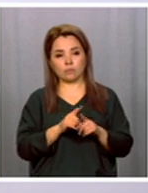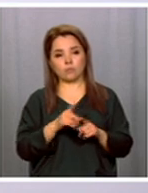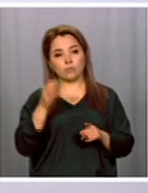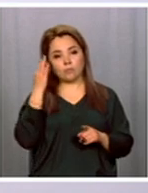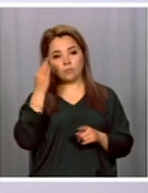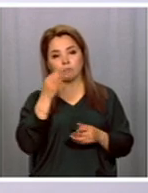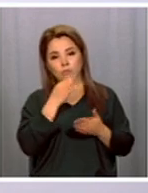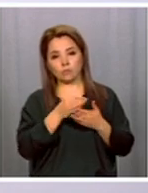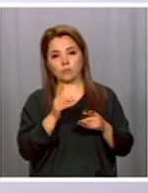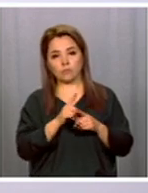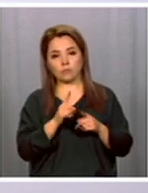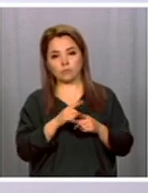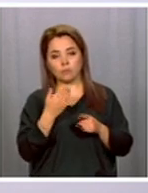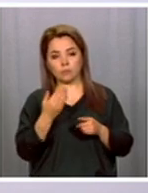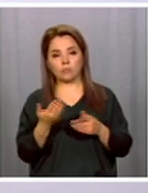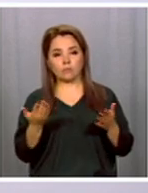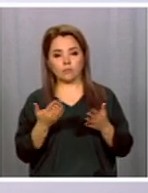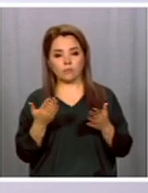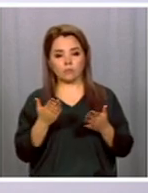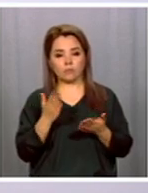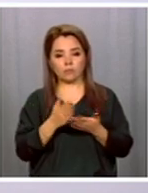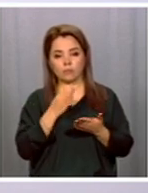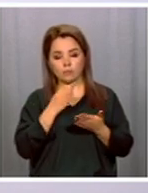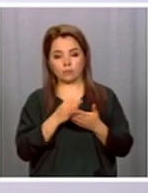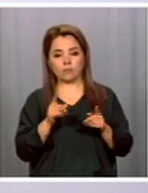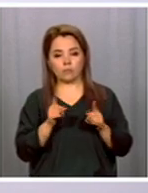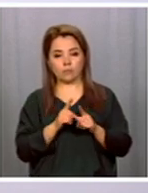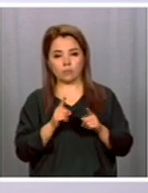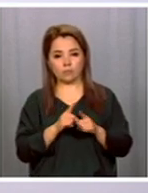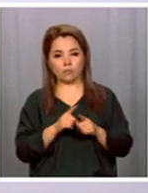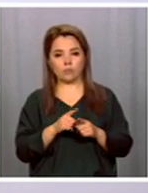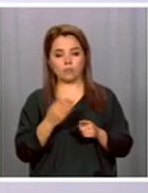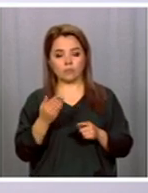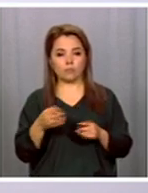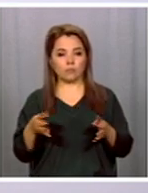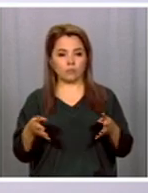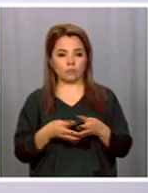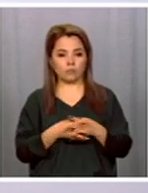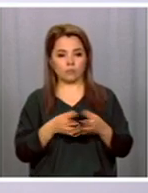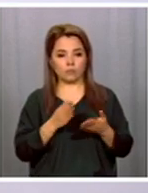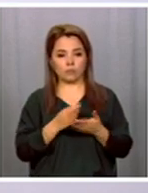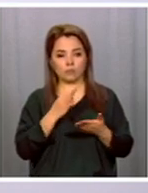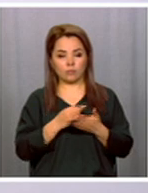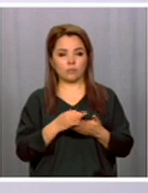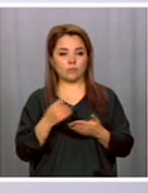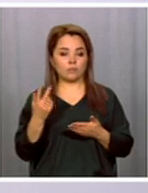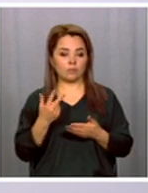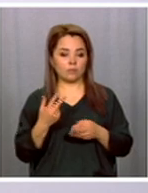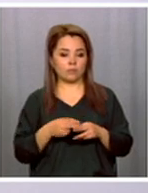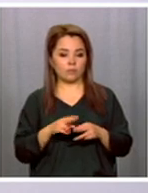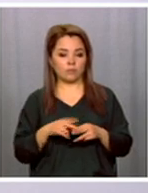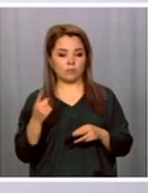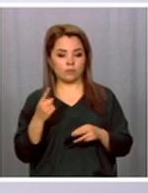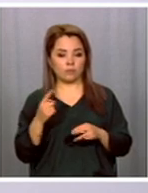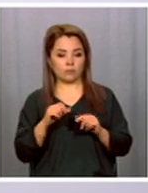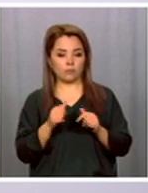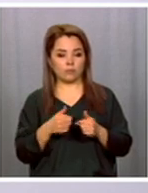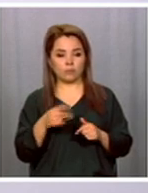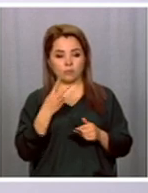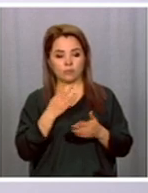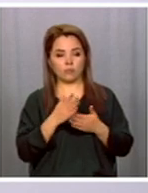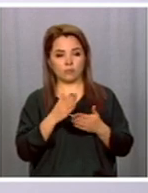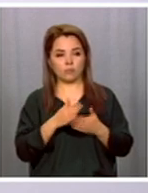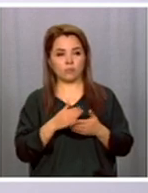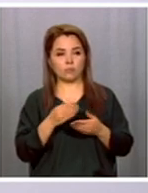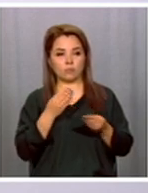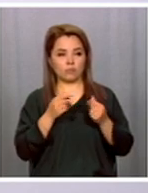бас оптикалық оське қандай бұрышпен түссе, сондай бұрышпен ол шағылады екен. Үшіншісі бірінші фокус арқылы өтеді де, шағылған сәуле